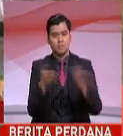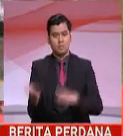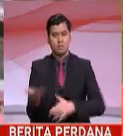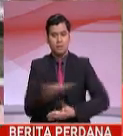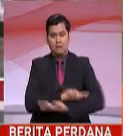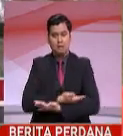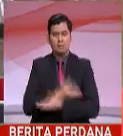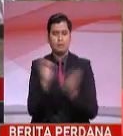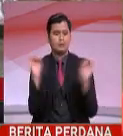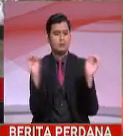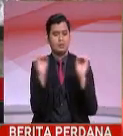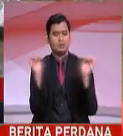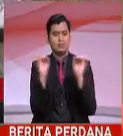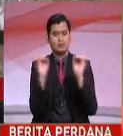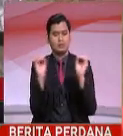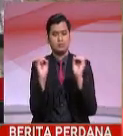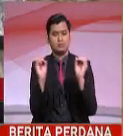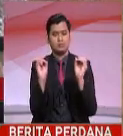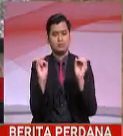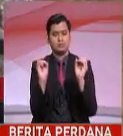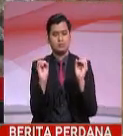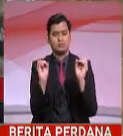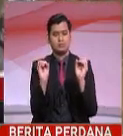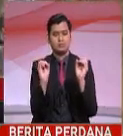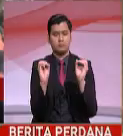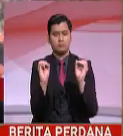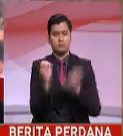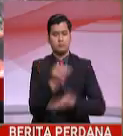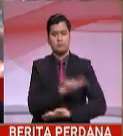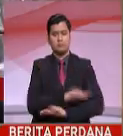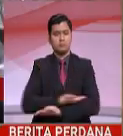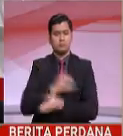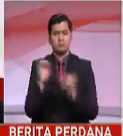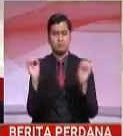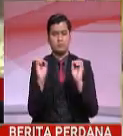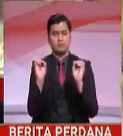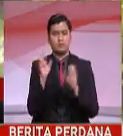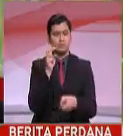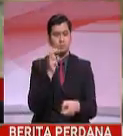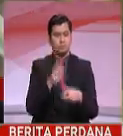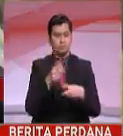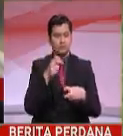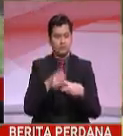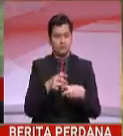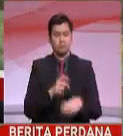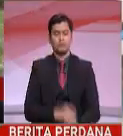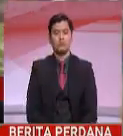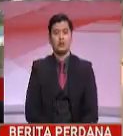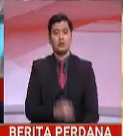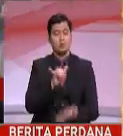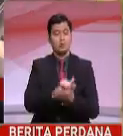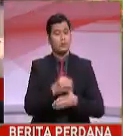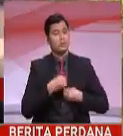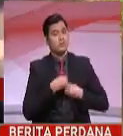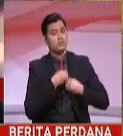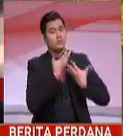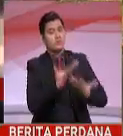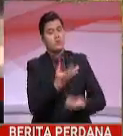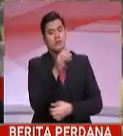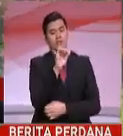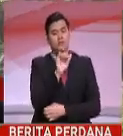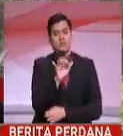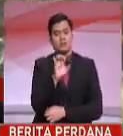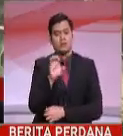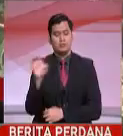Anak tak nak mau tanya, sehati susah juga. Itu luahan Yi Soi